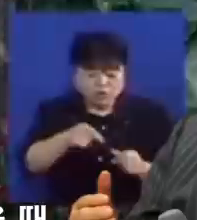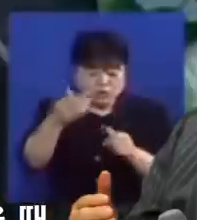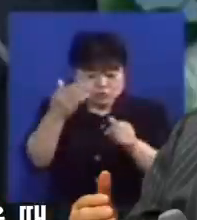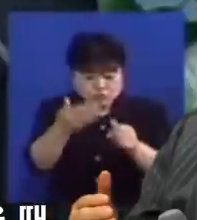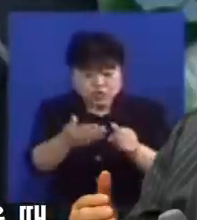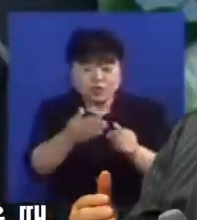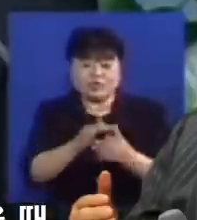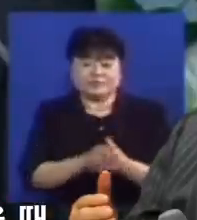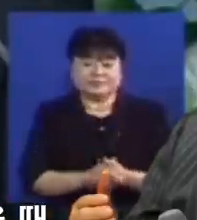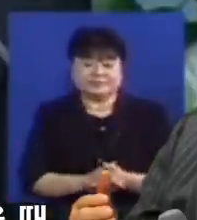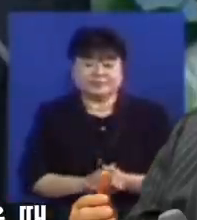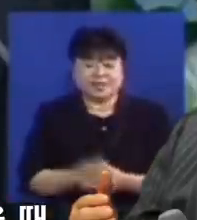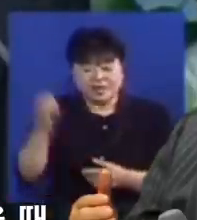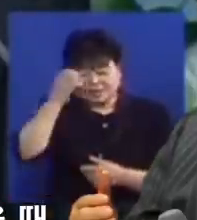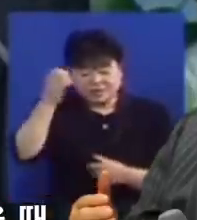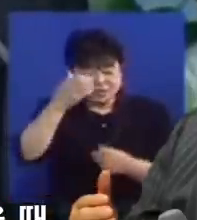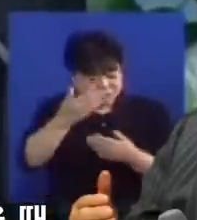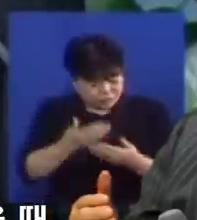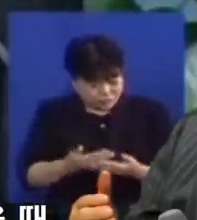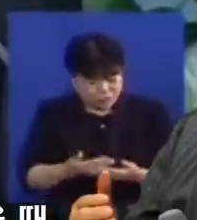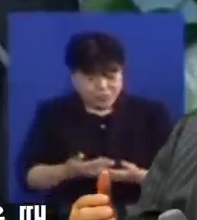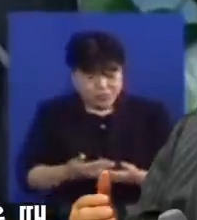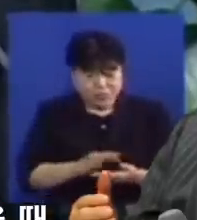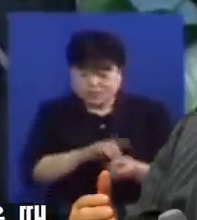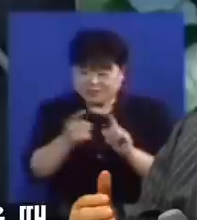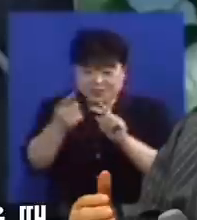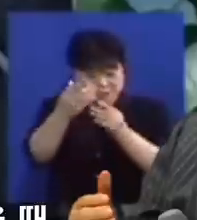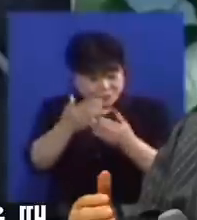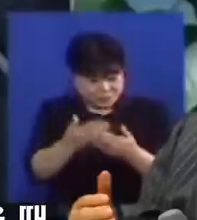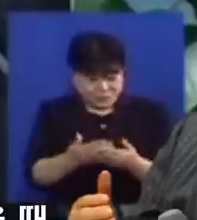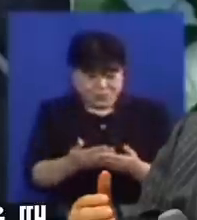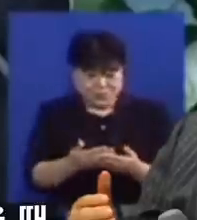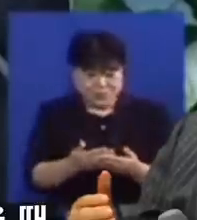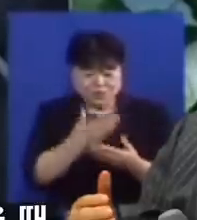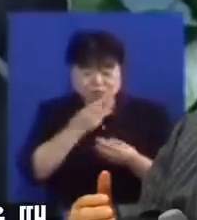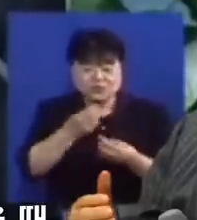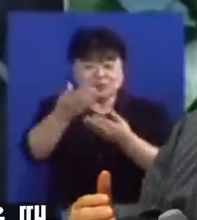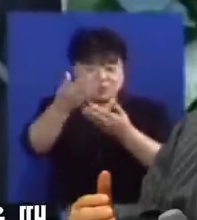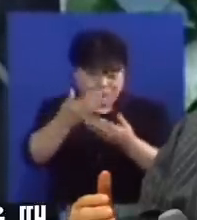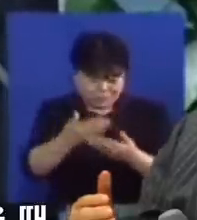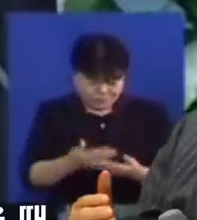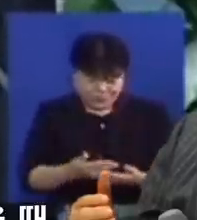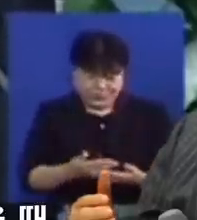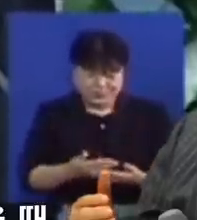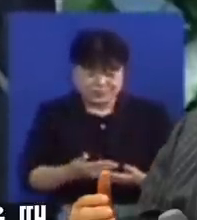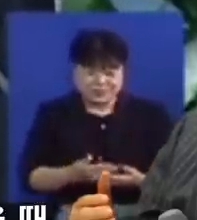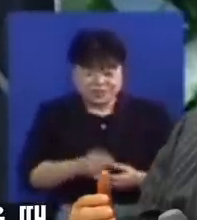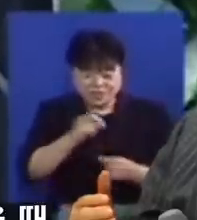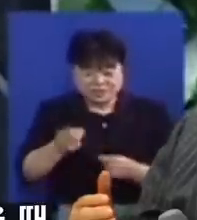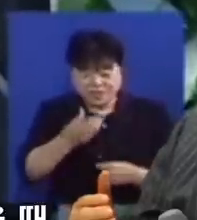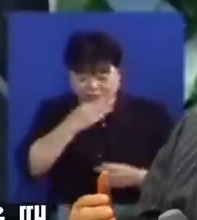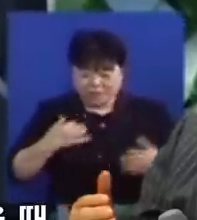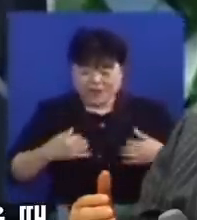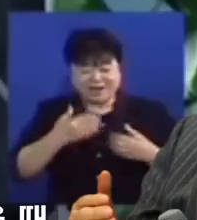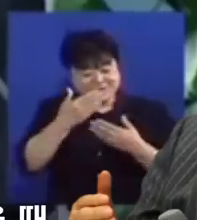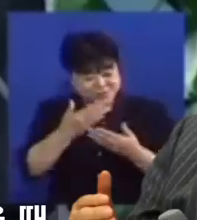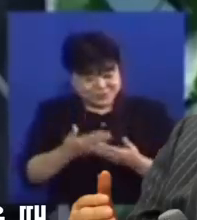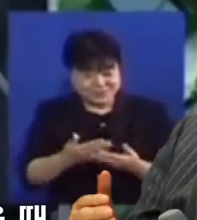주시고 성령을 주시고 치료를 주시고 축복을 주시고 영생복락을